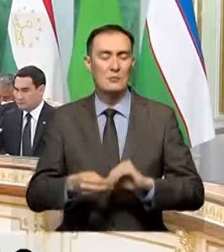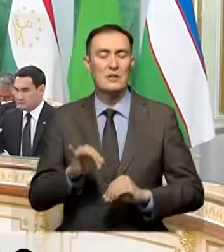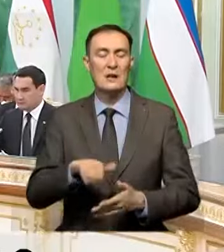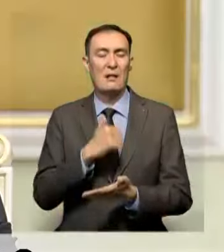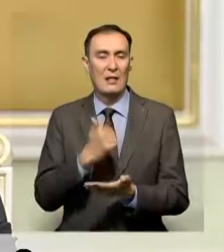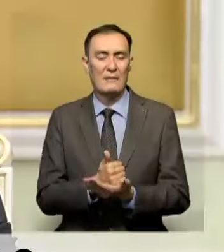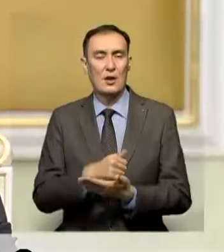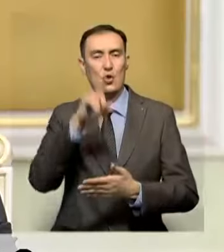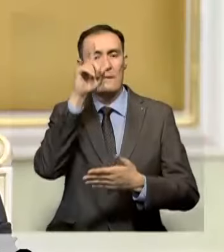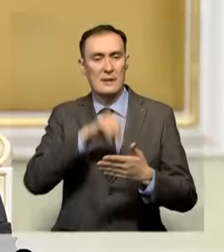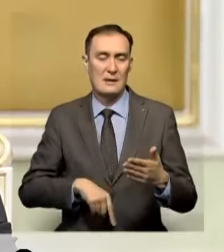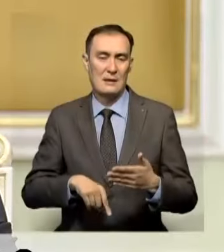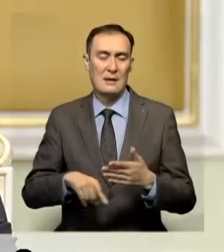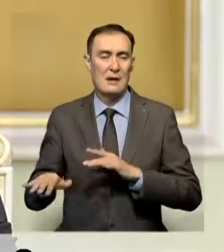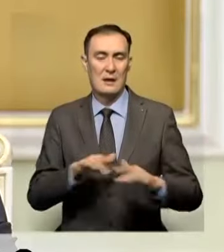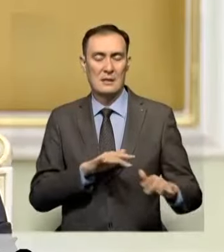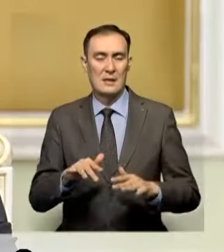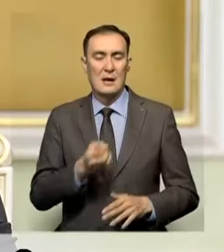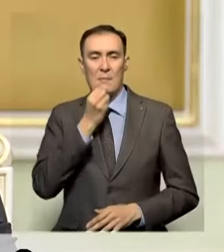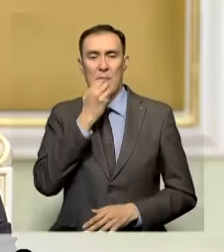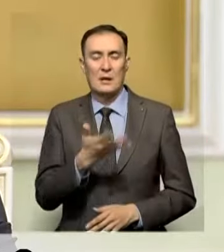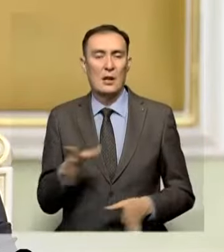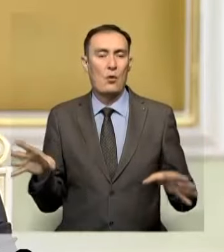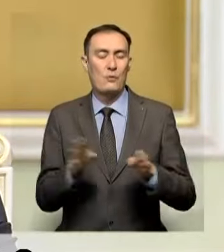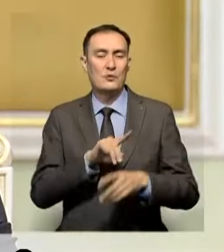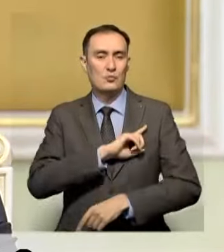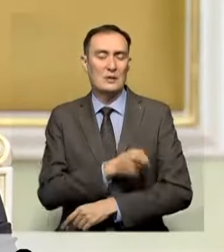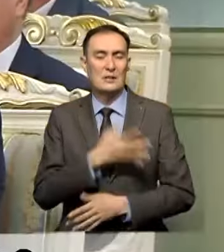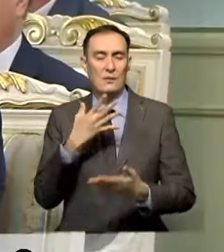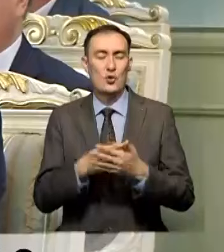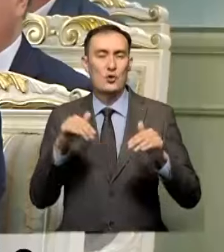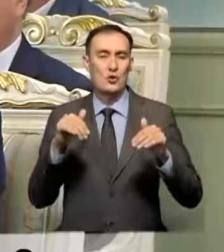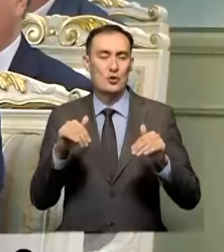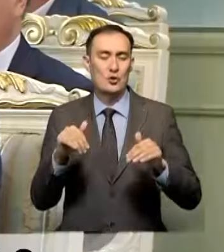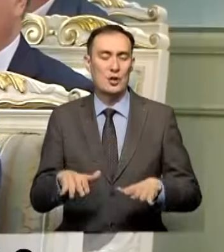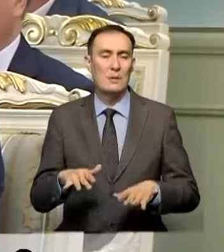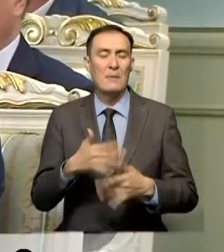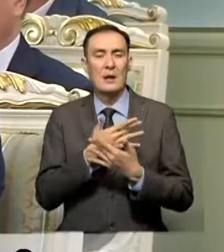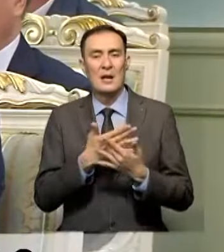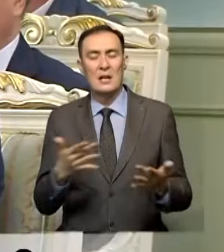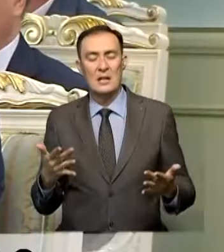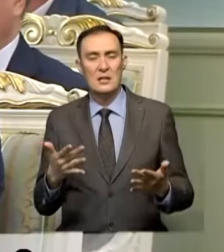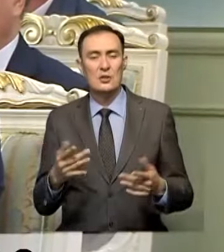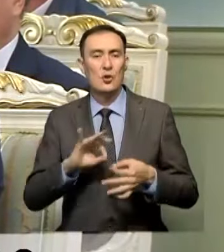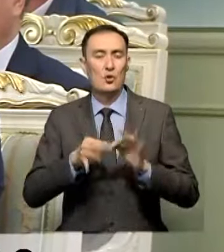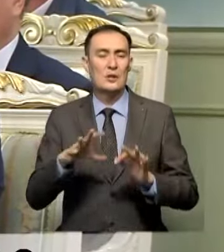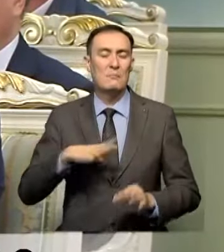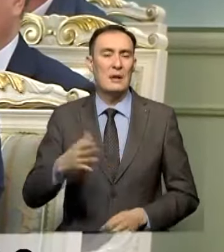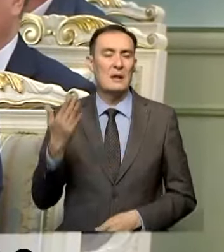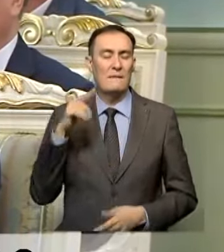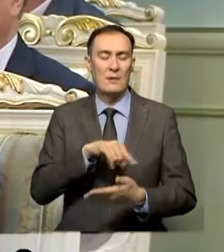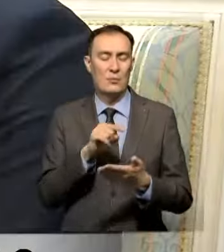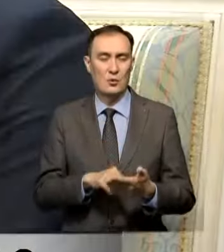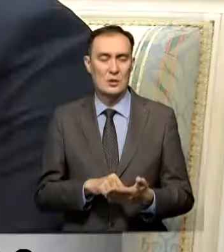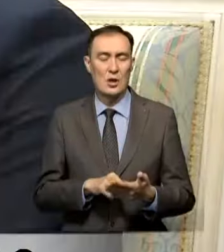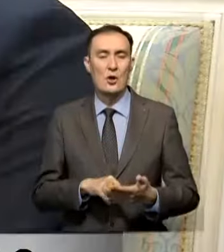главное, доверительный характер. Благодаря общим усилиям свое решение находят многолетние узловые вопросы.